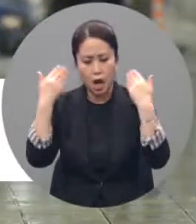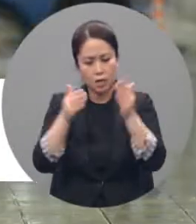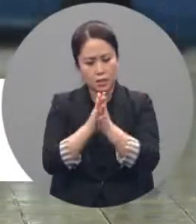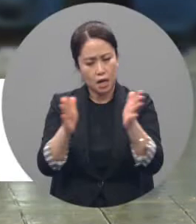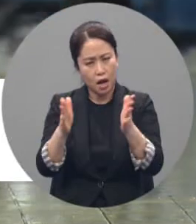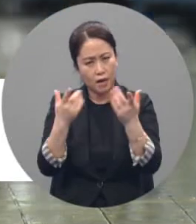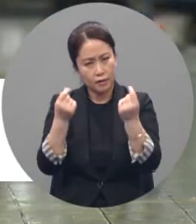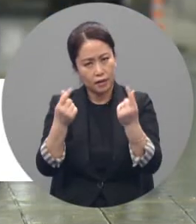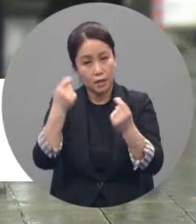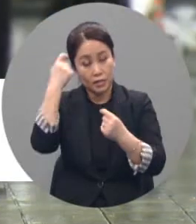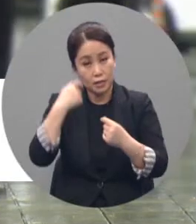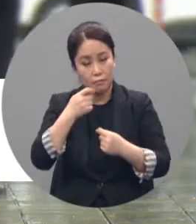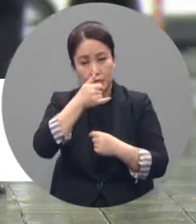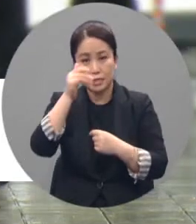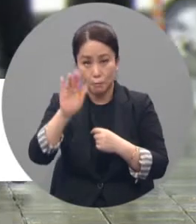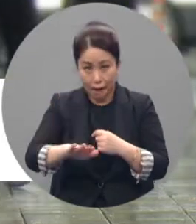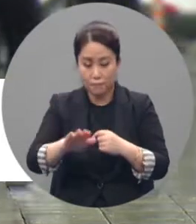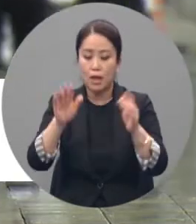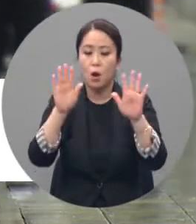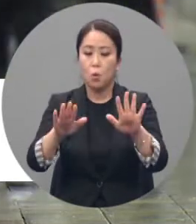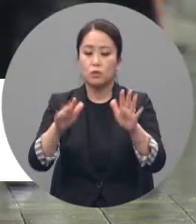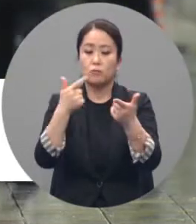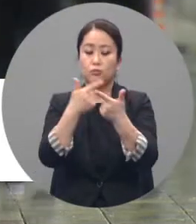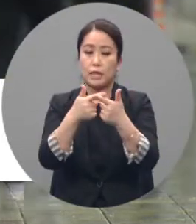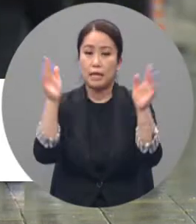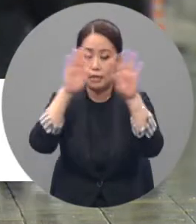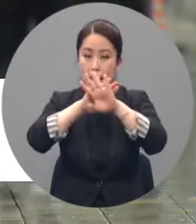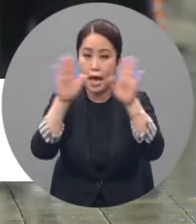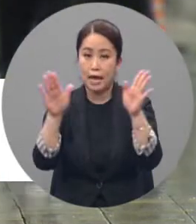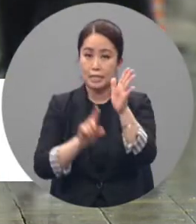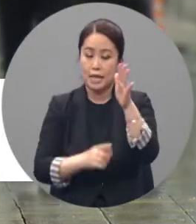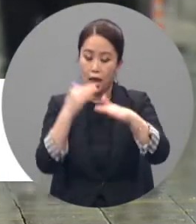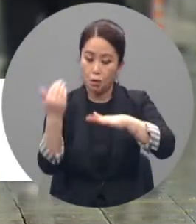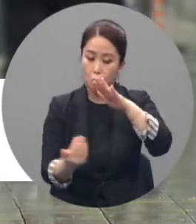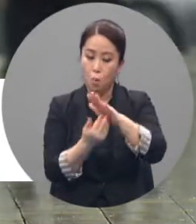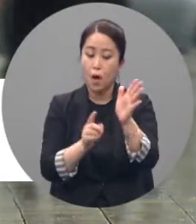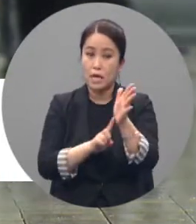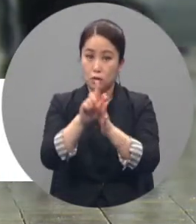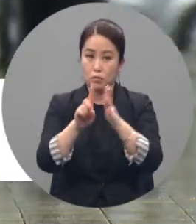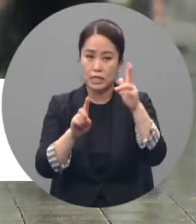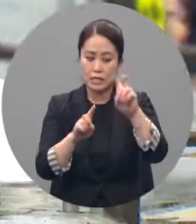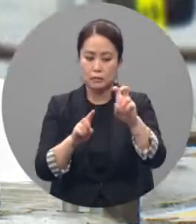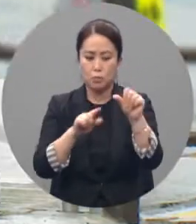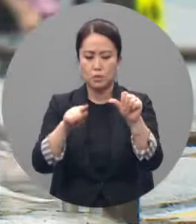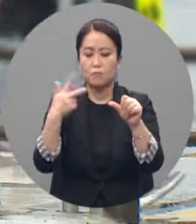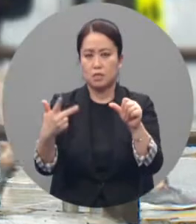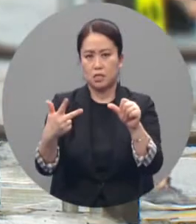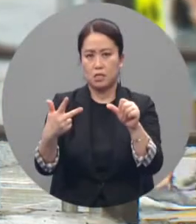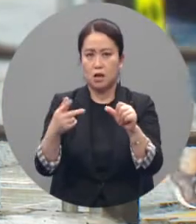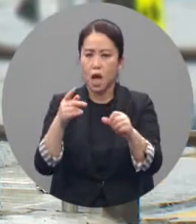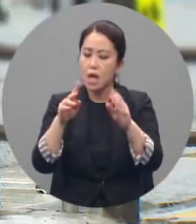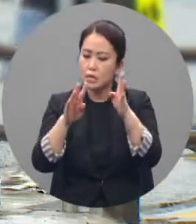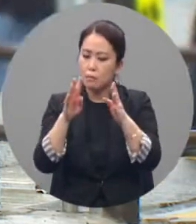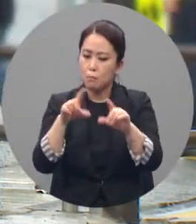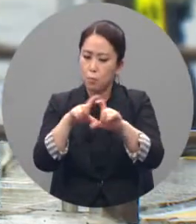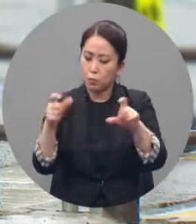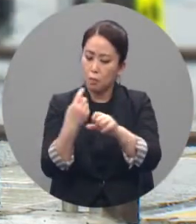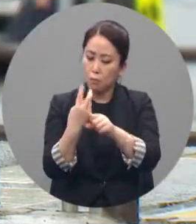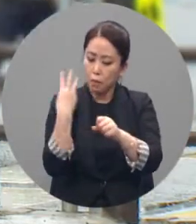싶은데요. 오늘 부산의 낮 최고 기온은 25.7도에 머물며 평년 수준을 4도가량이나